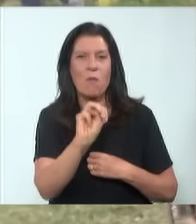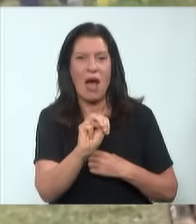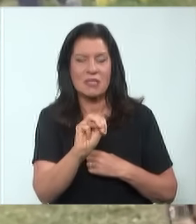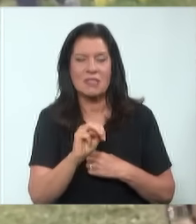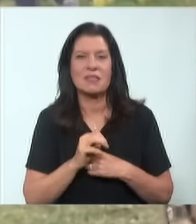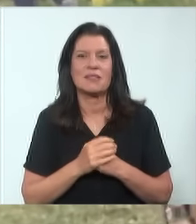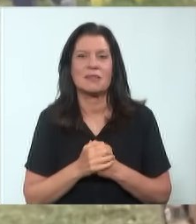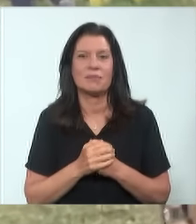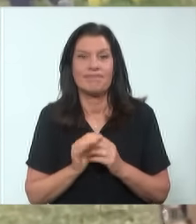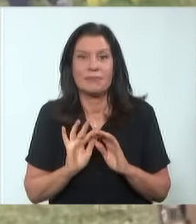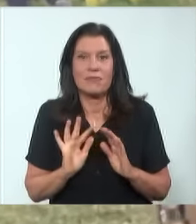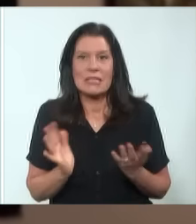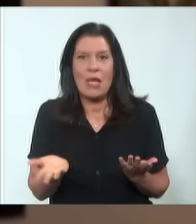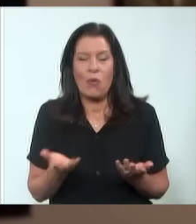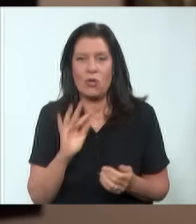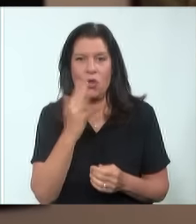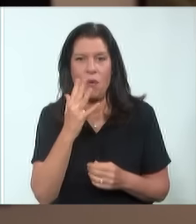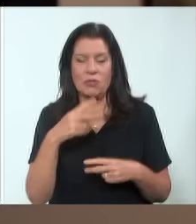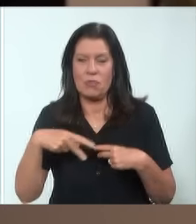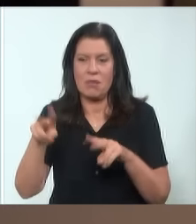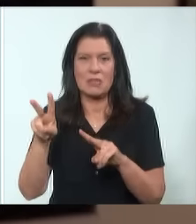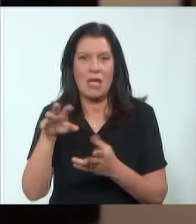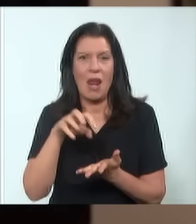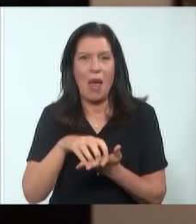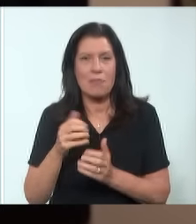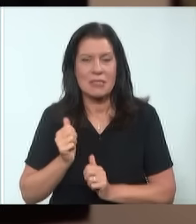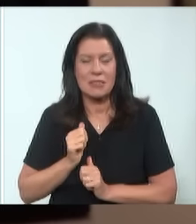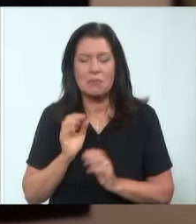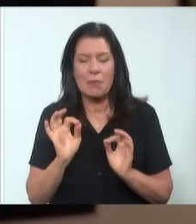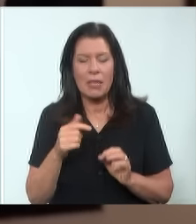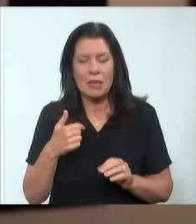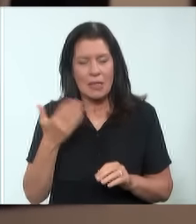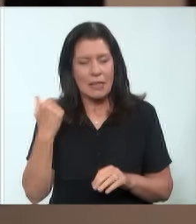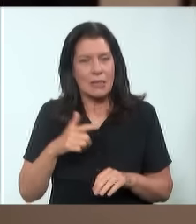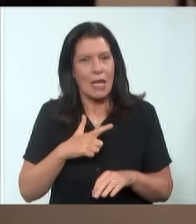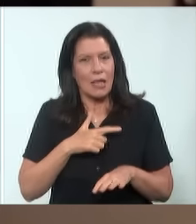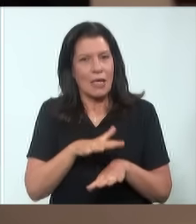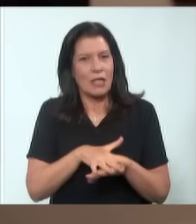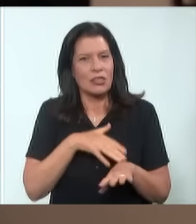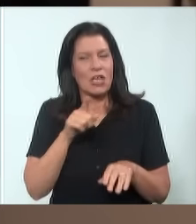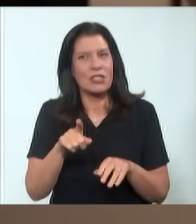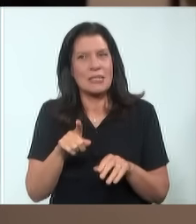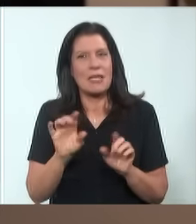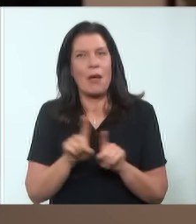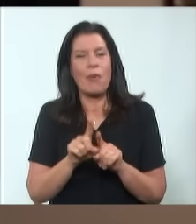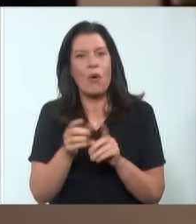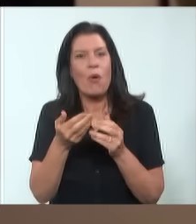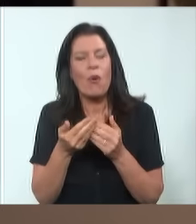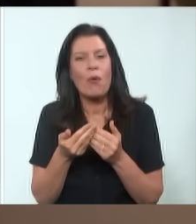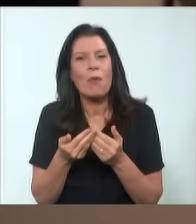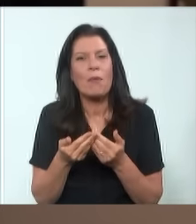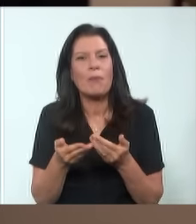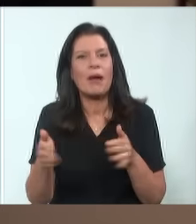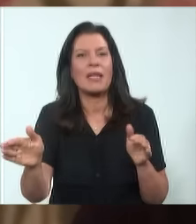ויום חמישי הקפצנו אותה לבסיס. כאילו היה לי איזו הרגשה שזה לפרידה לזמן ארוך. לא יודעת להגיד לך את זה